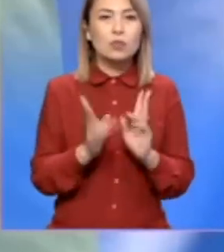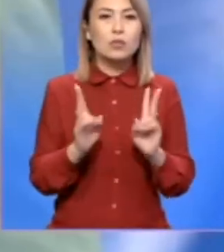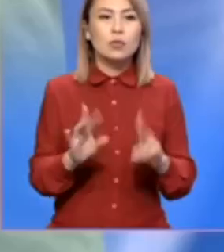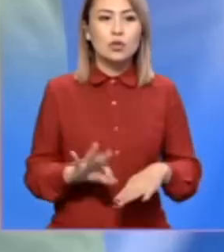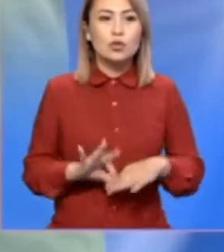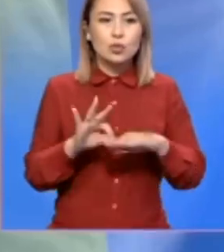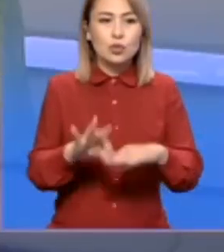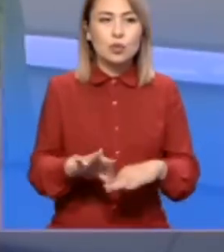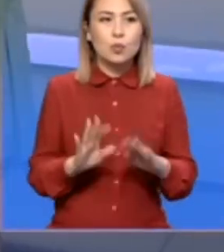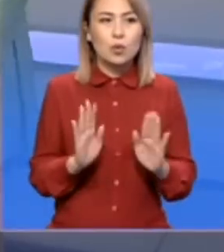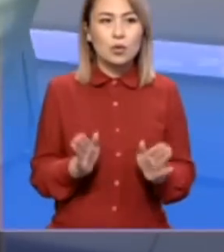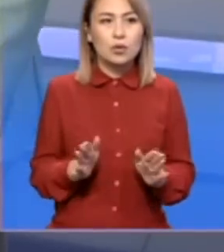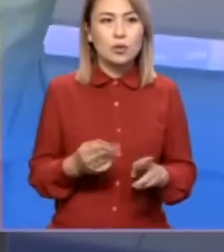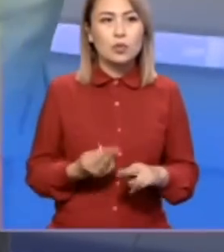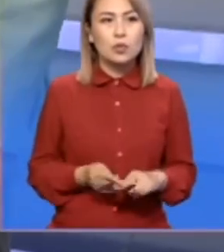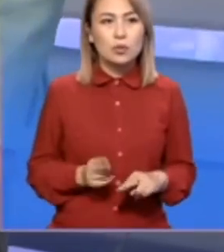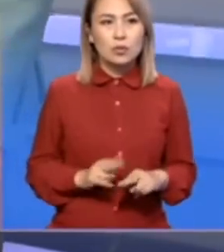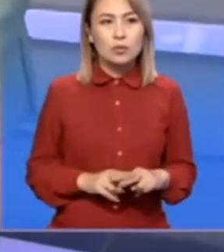жүргізбек?